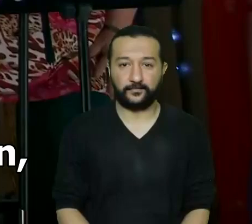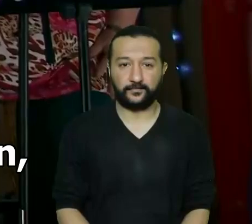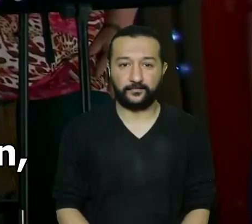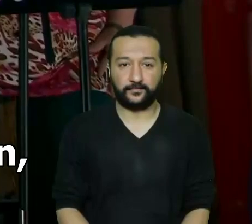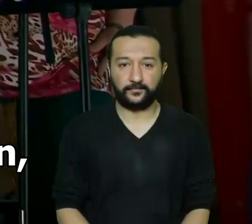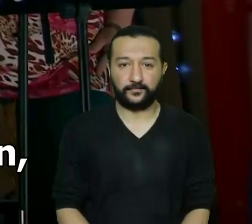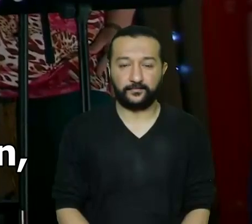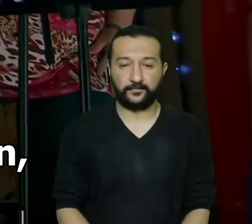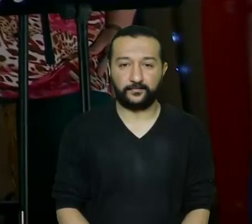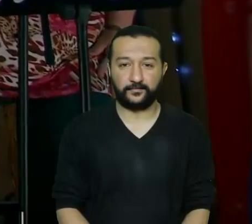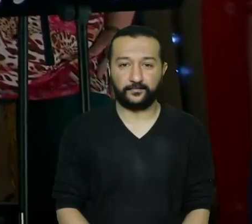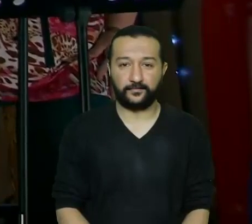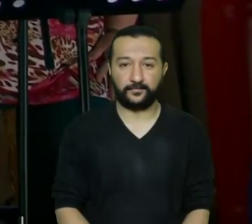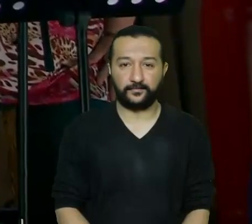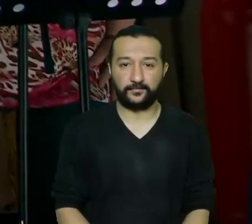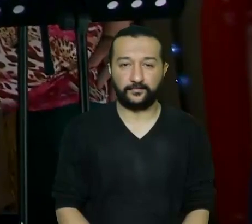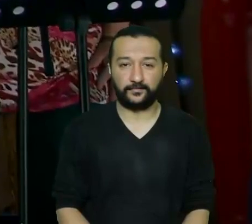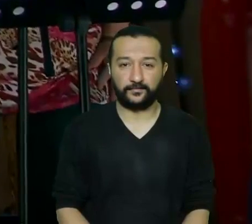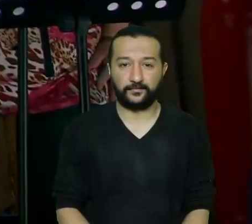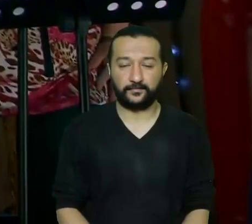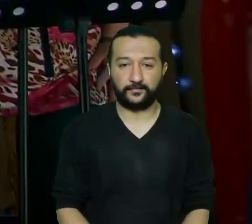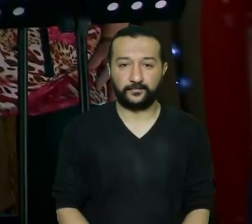aman, sırtı aman, dönük. Aman, aman,